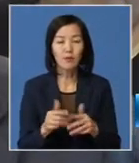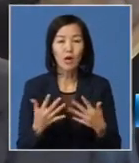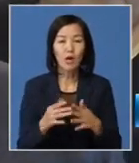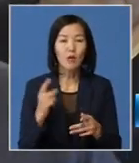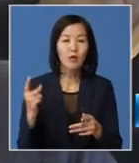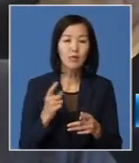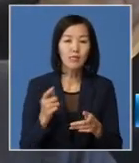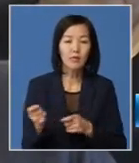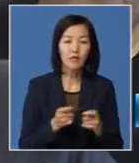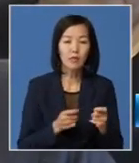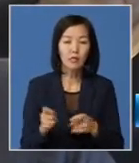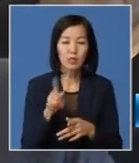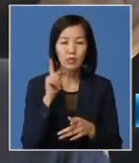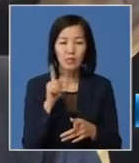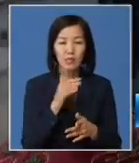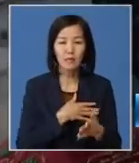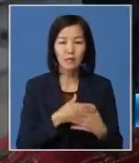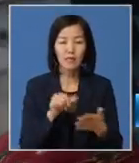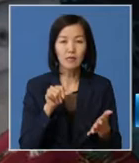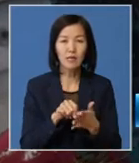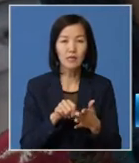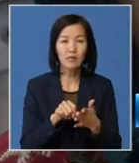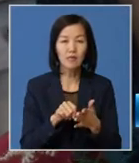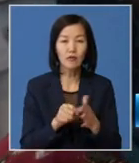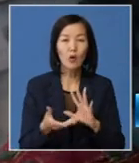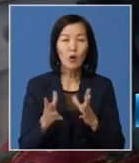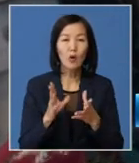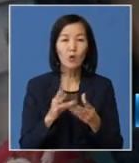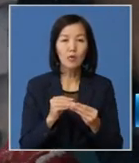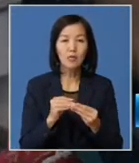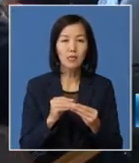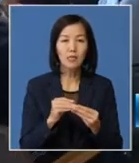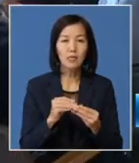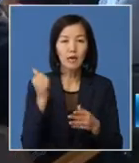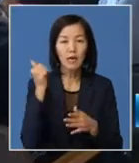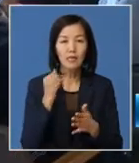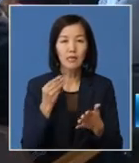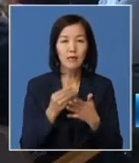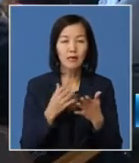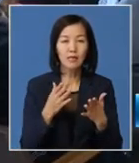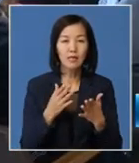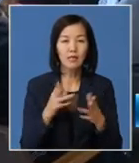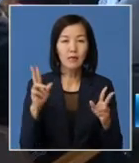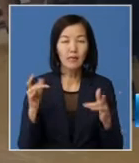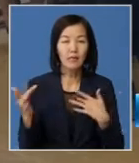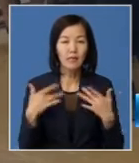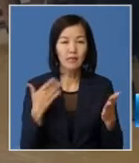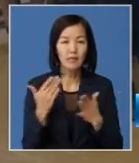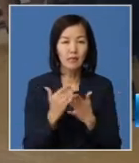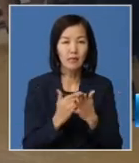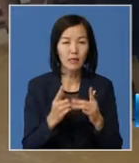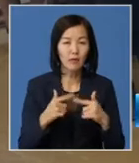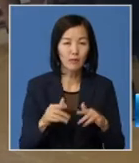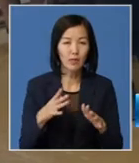жетекшілерімен жергілікті жастар тартылған. Ізгілікті істің қорытындысы ретінде елді мекенде қарттар масыл қазынаматты концерттік бағдарлама